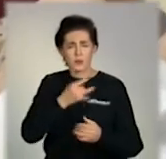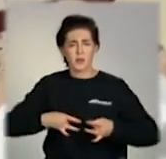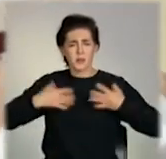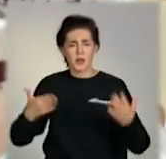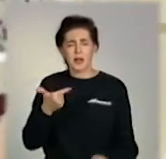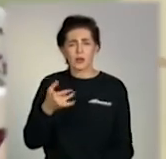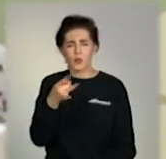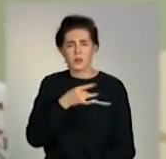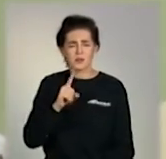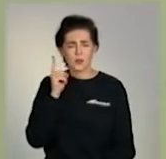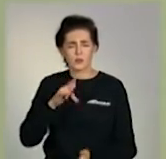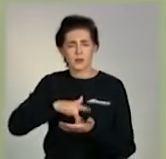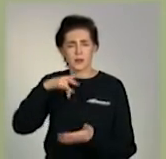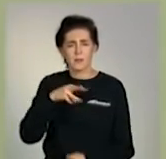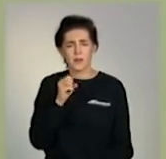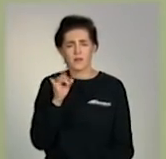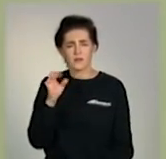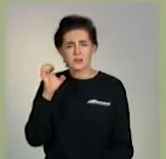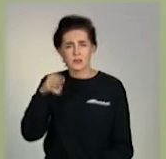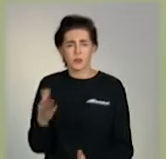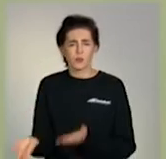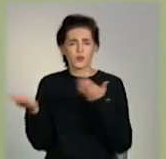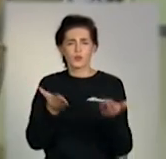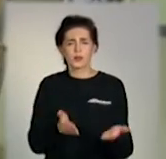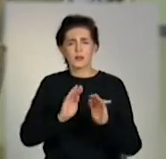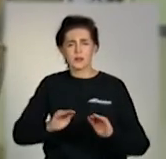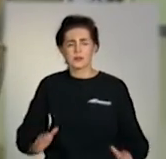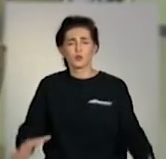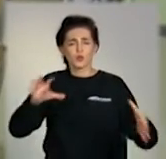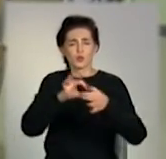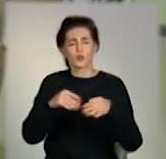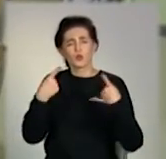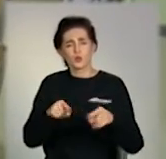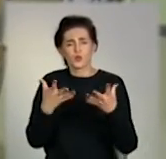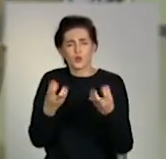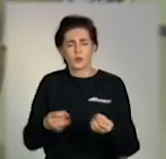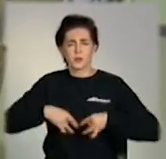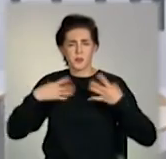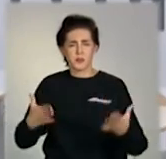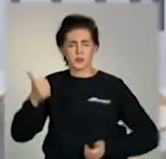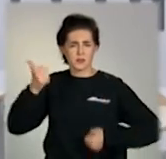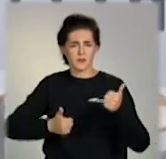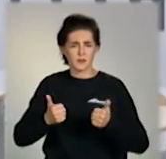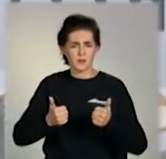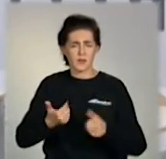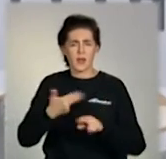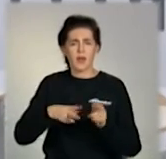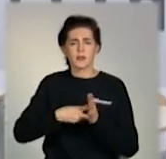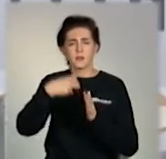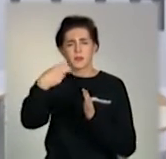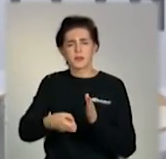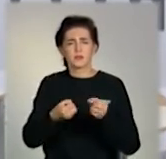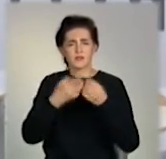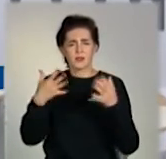громадська спілка «Зелений центр Метінвест» запрошує дітей долучитися до інших святкових змагань. Дітей письмо Святому